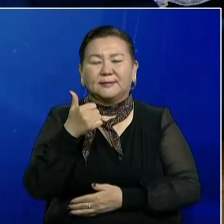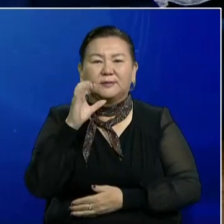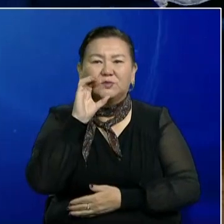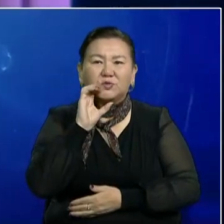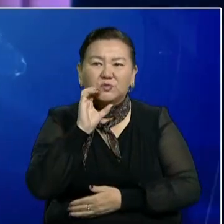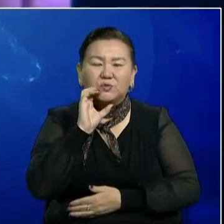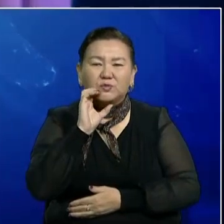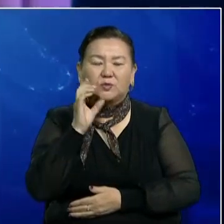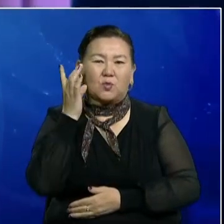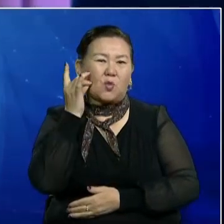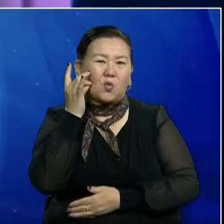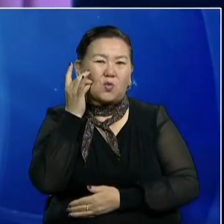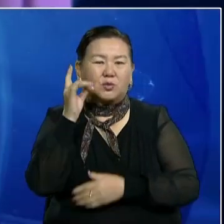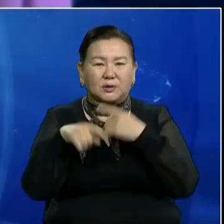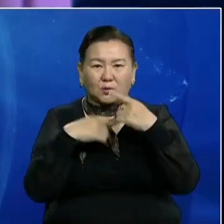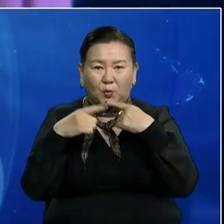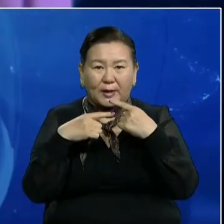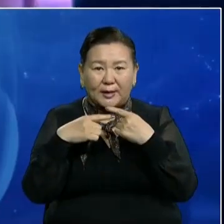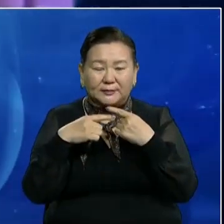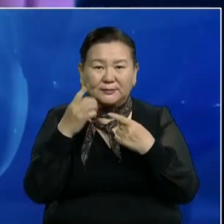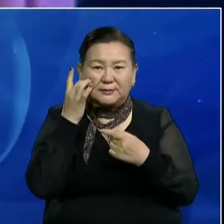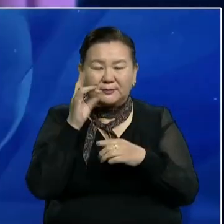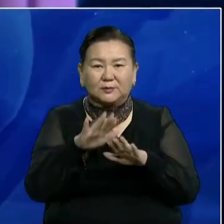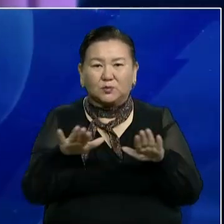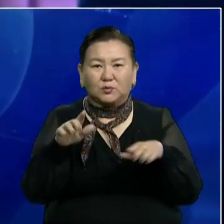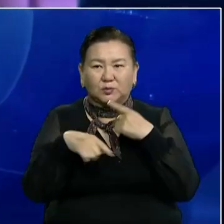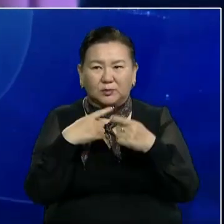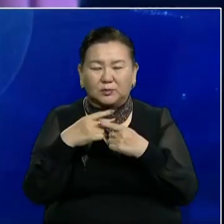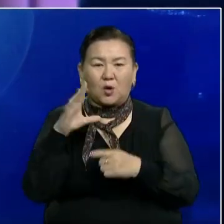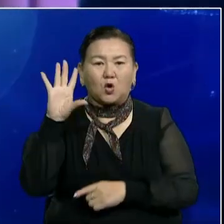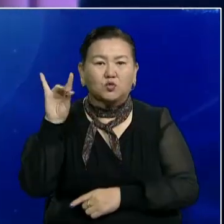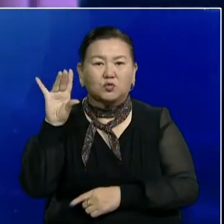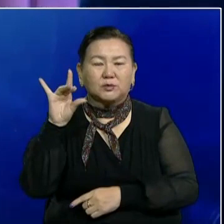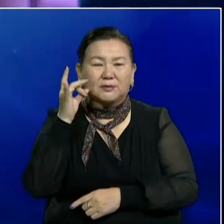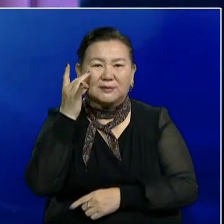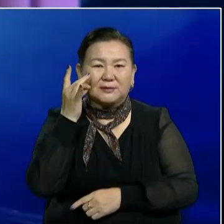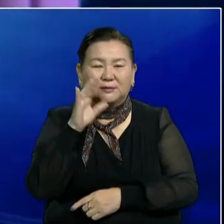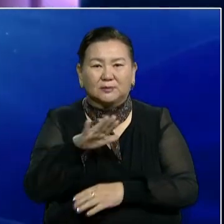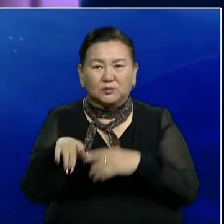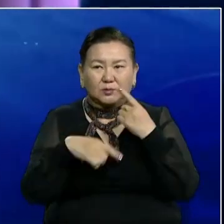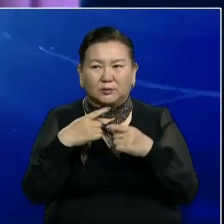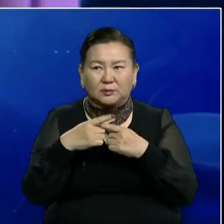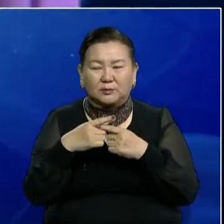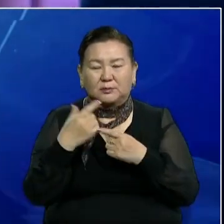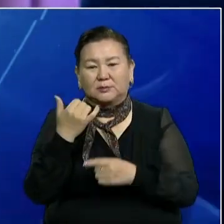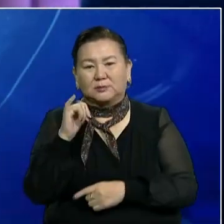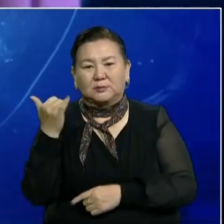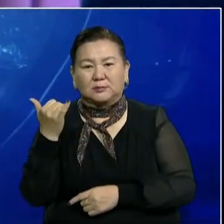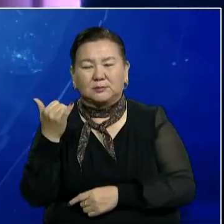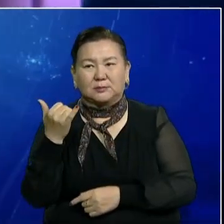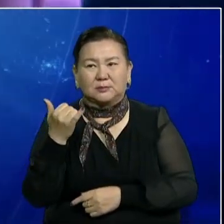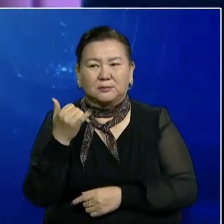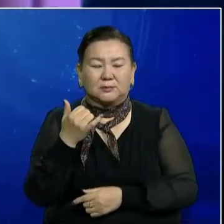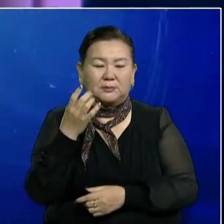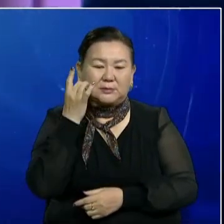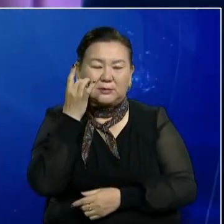энэ хүүхдүүдийн тухай яриад байгаа байхгүй тий. Яг өсвөр насны хүүхдүүдийн тухай. Гэтэл ингээ багийн гişүүд нь хоёр нэмэгтэй байх юм. Бусад